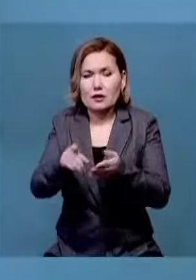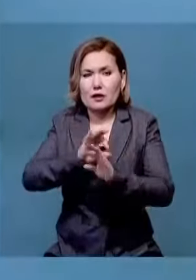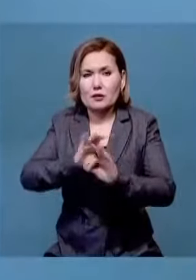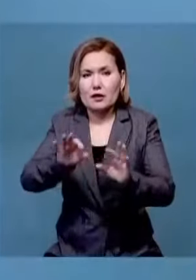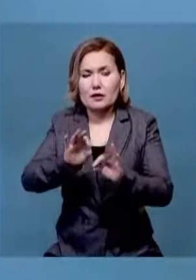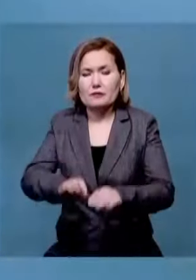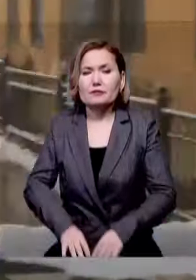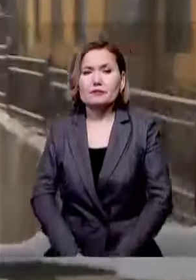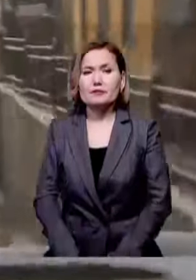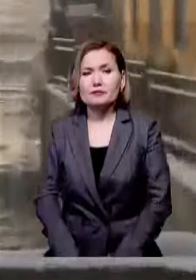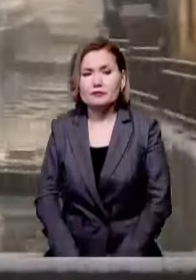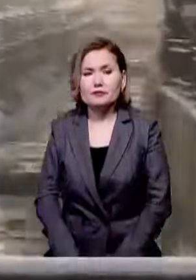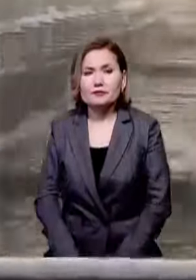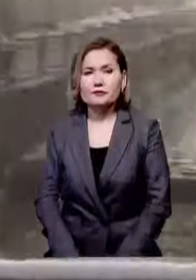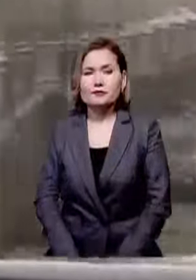материалында.